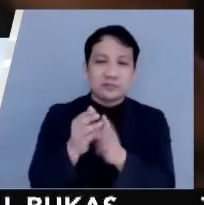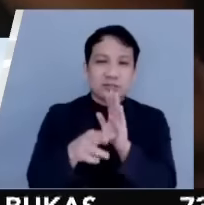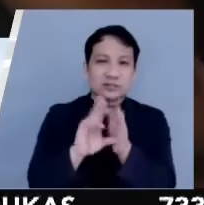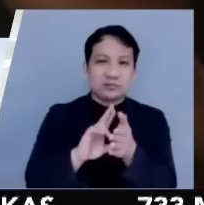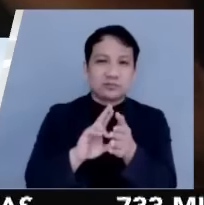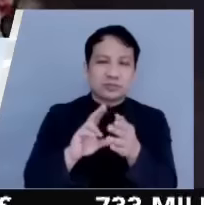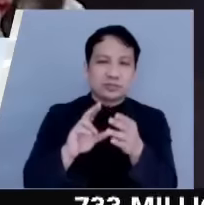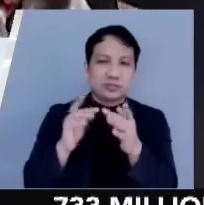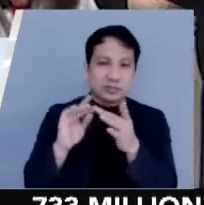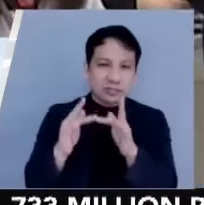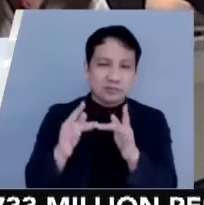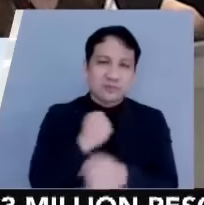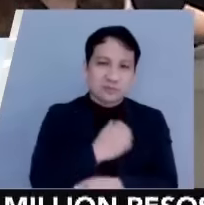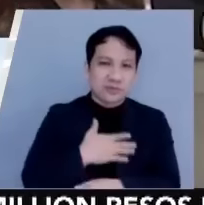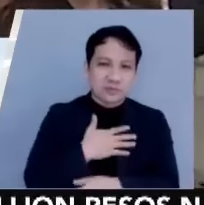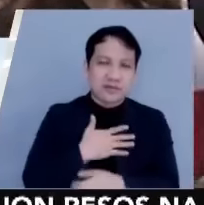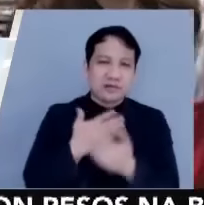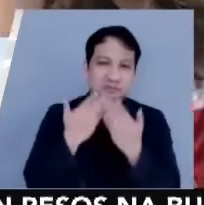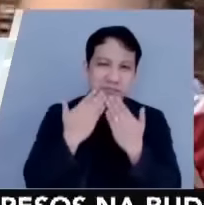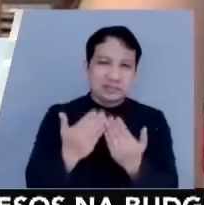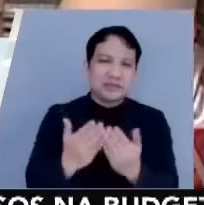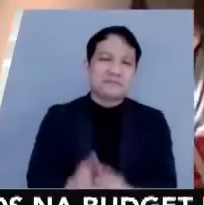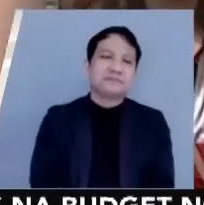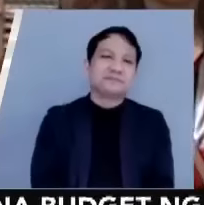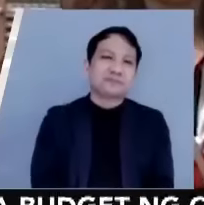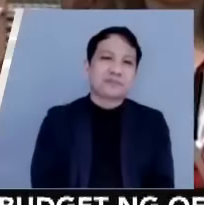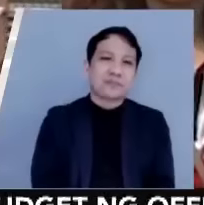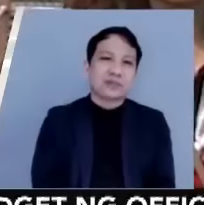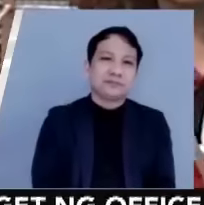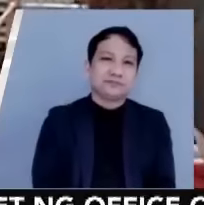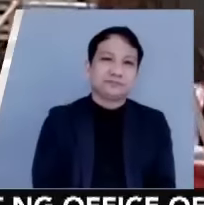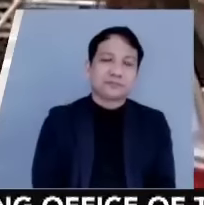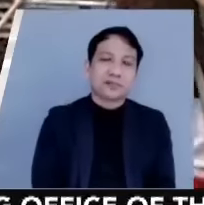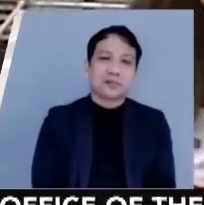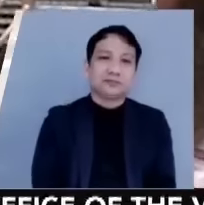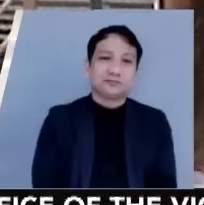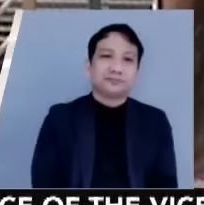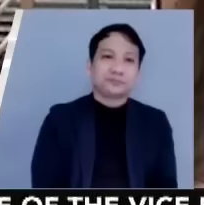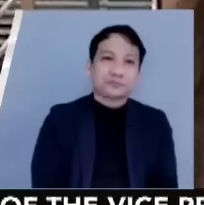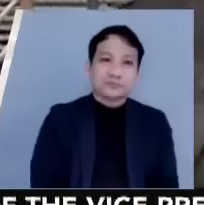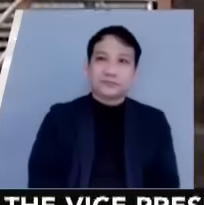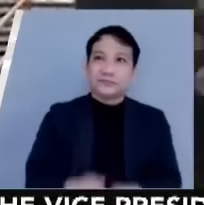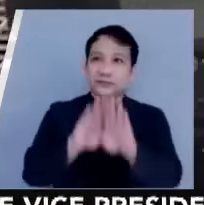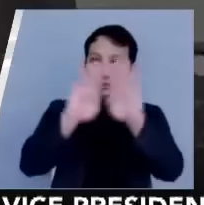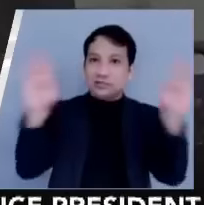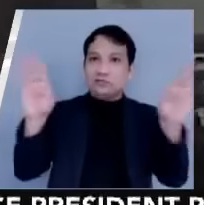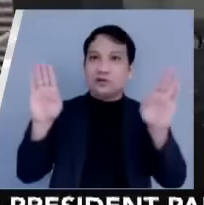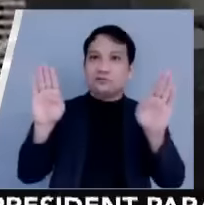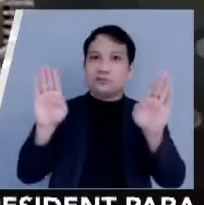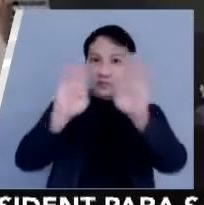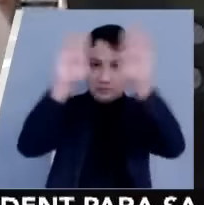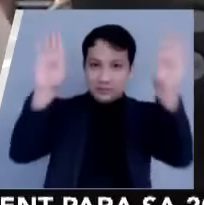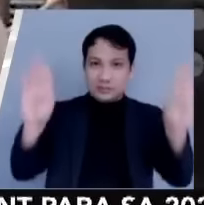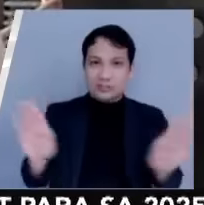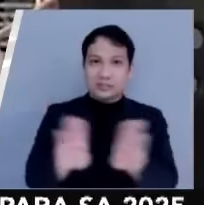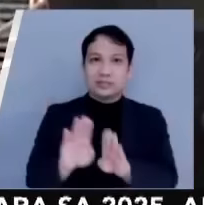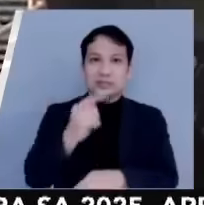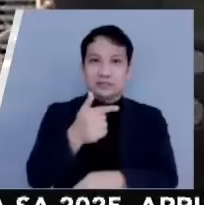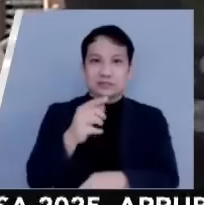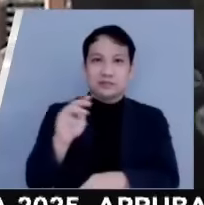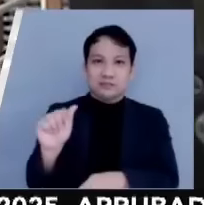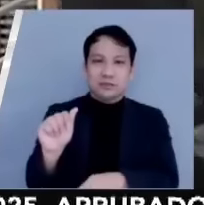really appreciate it. Ngayong araw, in-unveil na rin ang giant billboard ng movie sa GMA Network kung